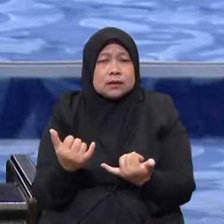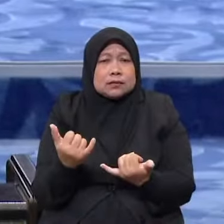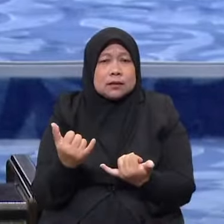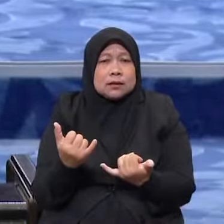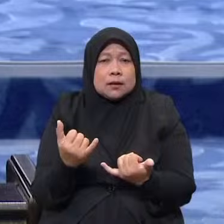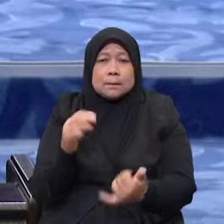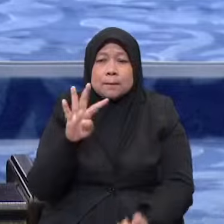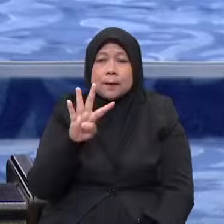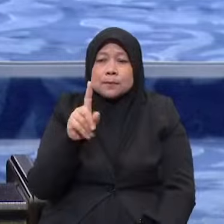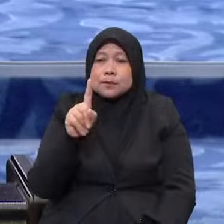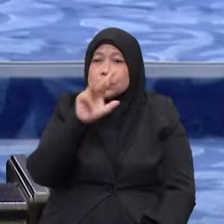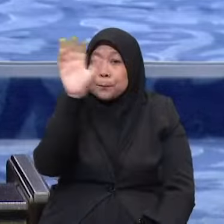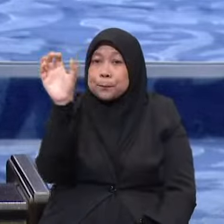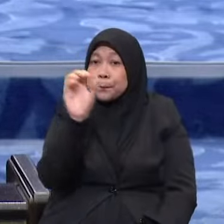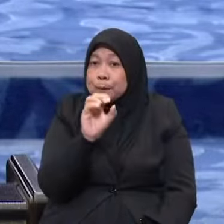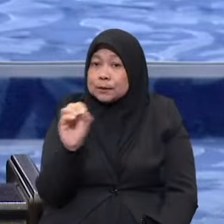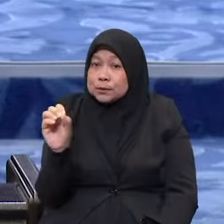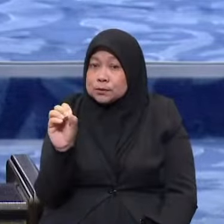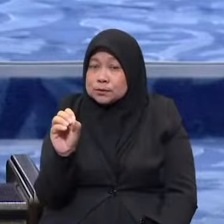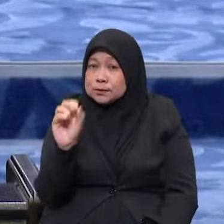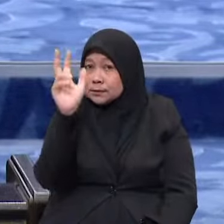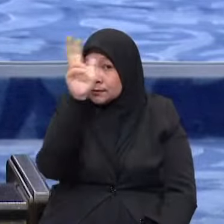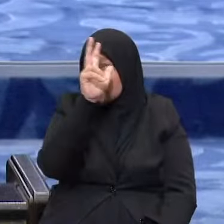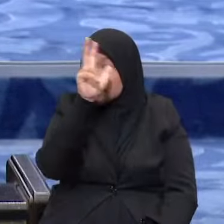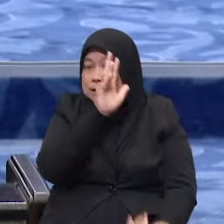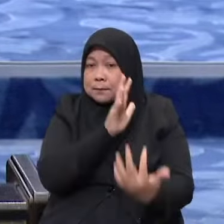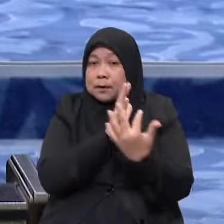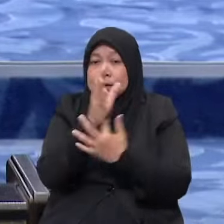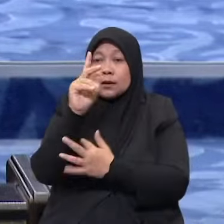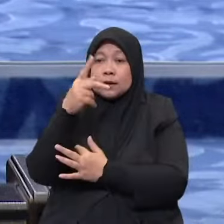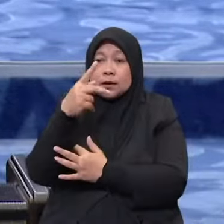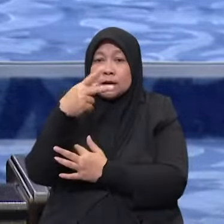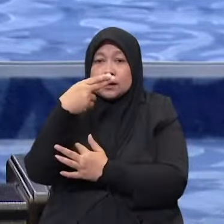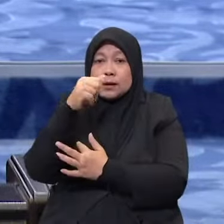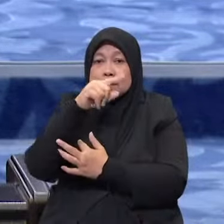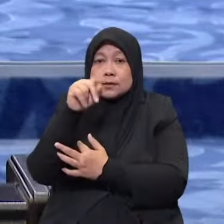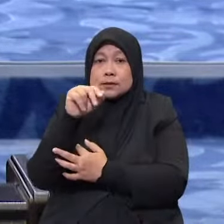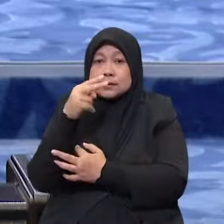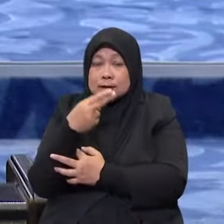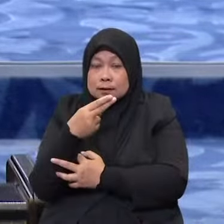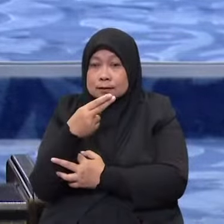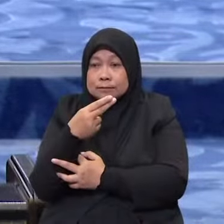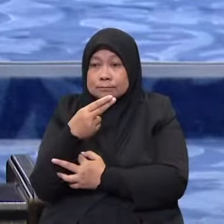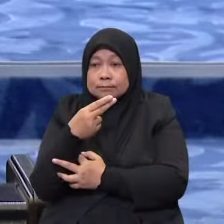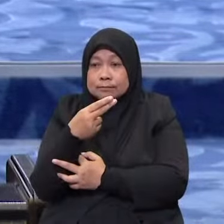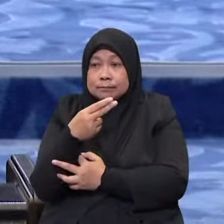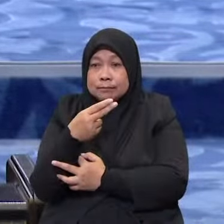Pegangan 41% kerajaan melalui Khazanah dan